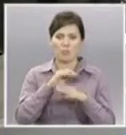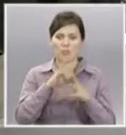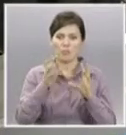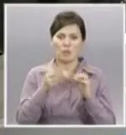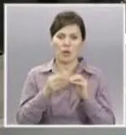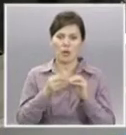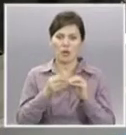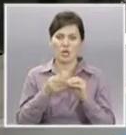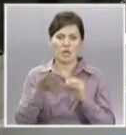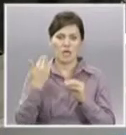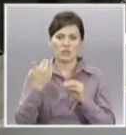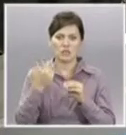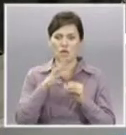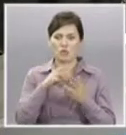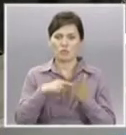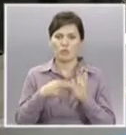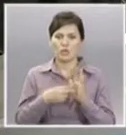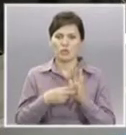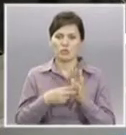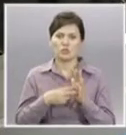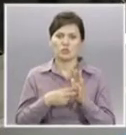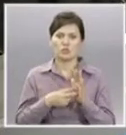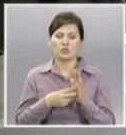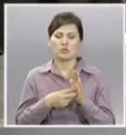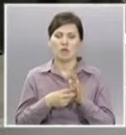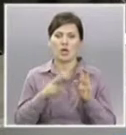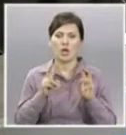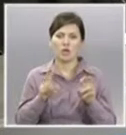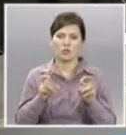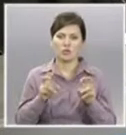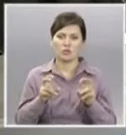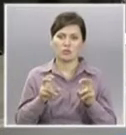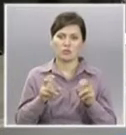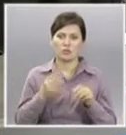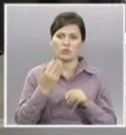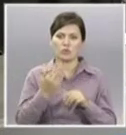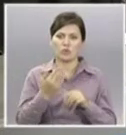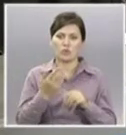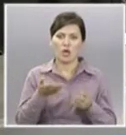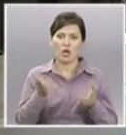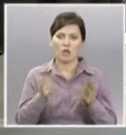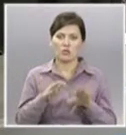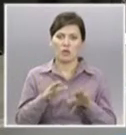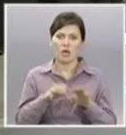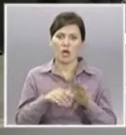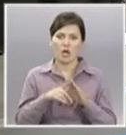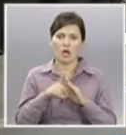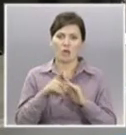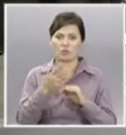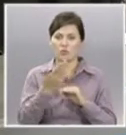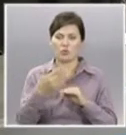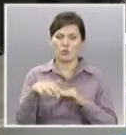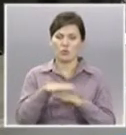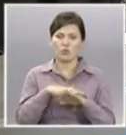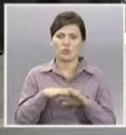кезіндегі алғашқыны жоспарлаған кезіндегі атауымен сол күйі қалып қойған алғашқы кезінде сол өңірде